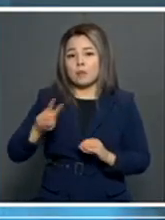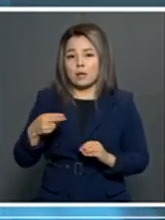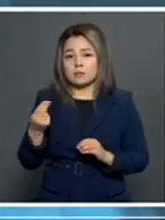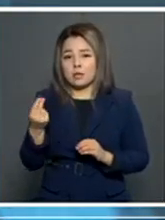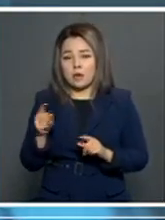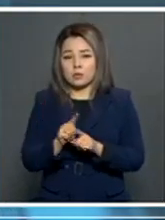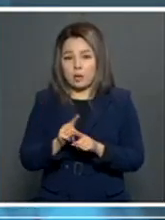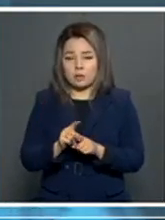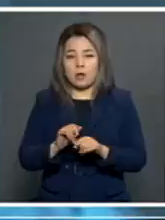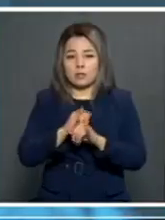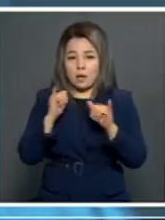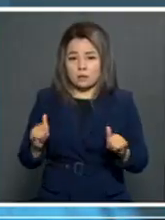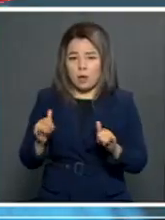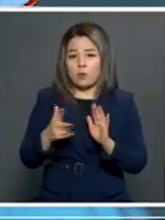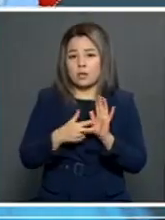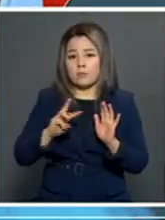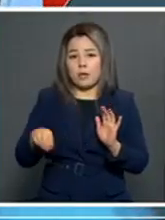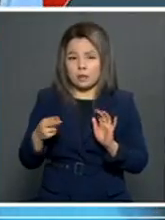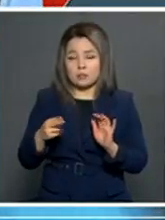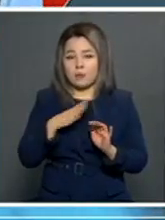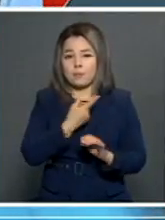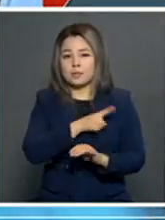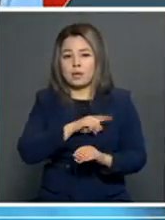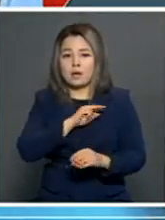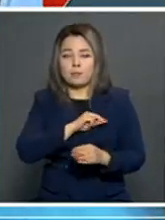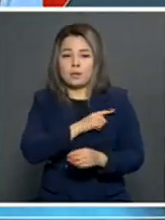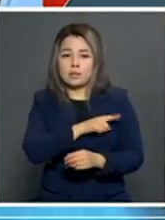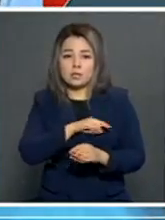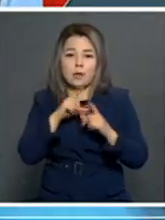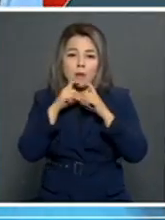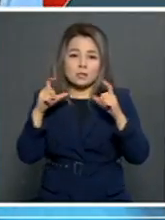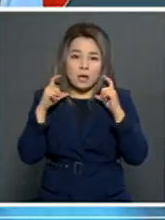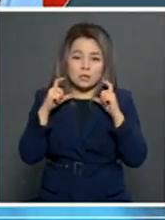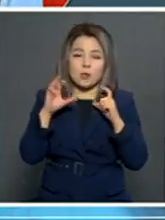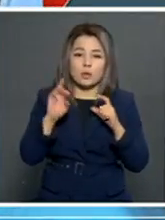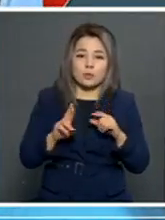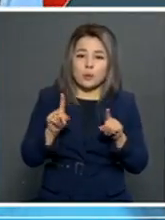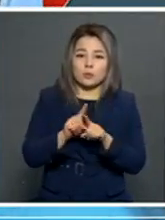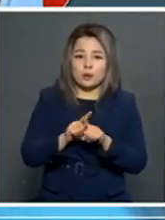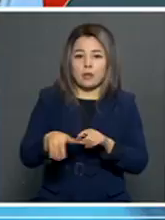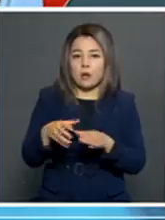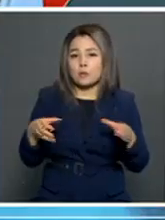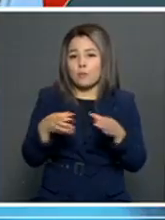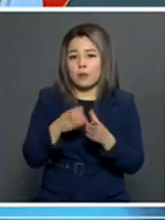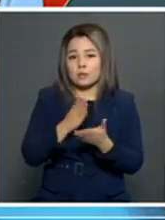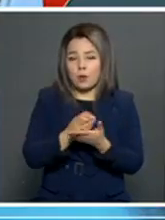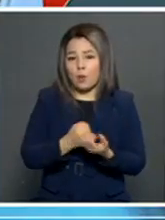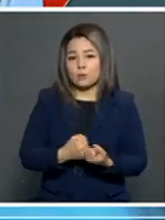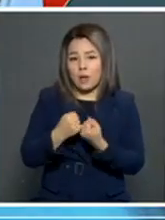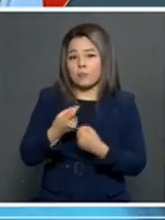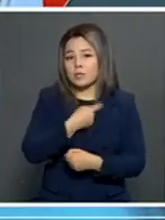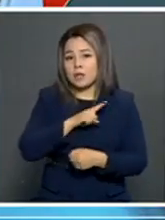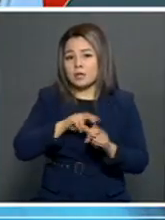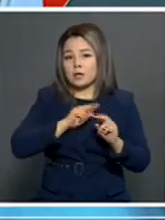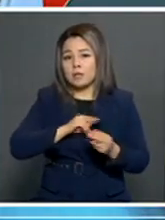миллиард теңгеден асады. Оның 8 миллиард теңгесі медициналық маска алуға, әлеуметтік әлсіз топтарын қолдауға және